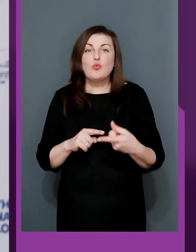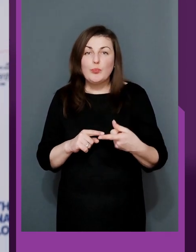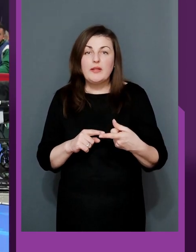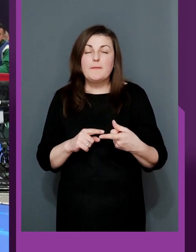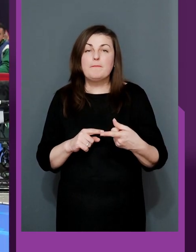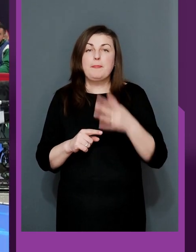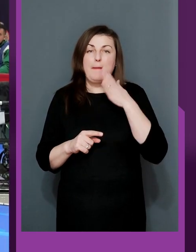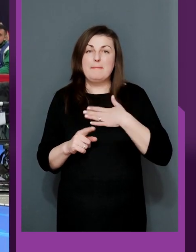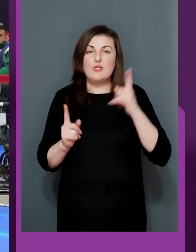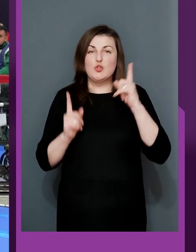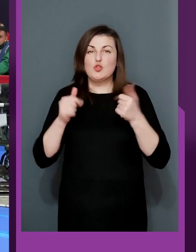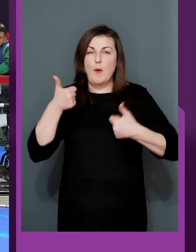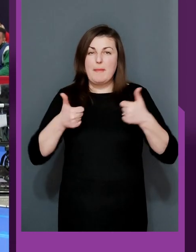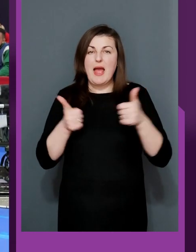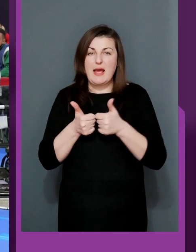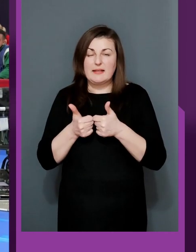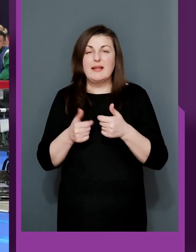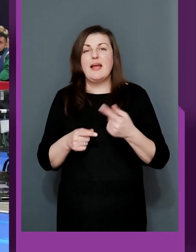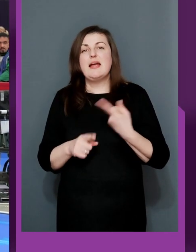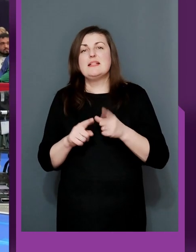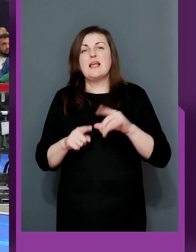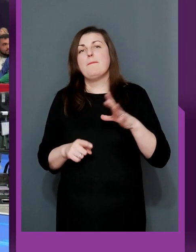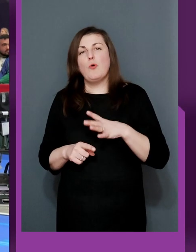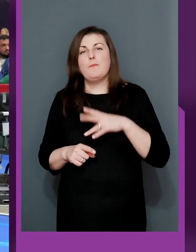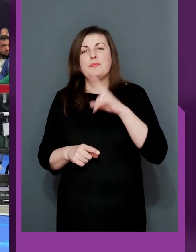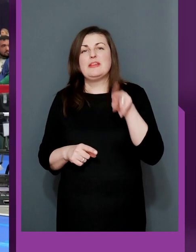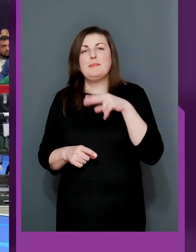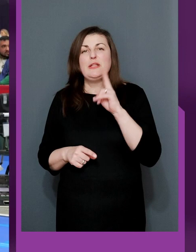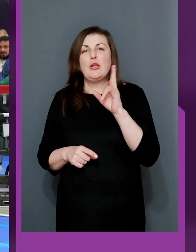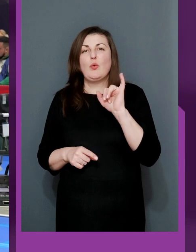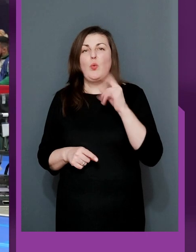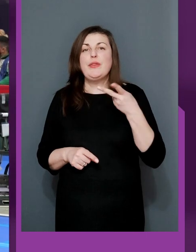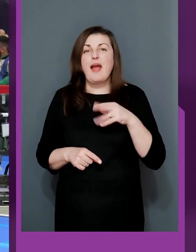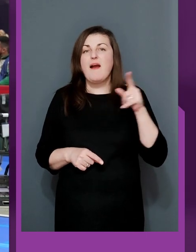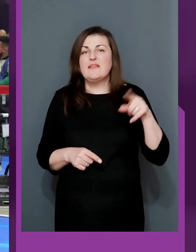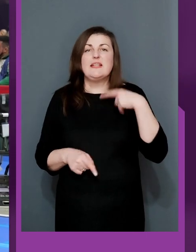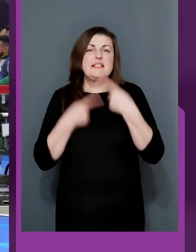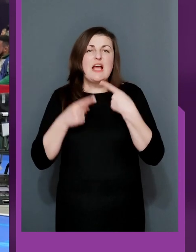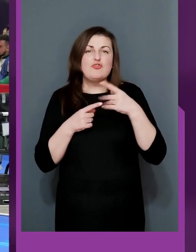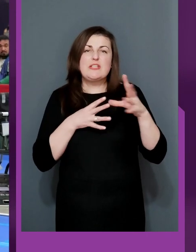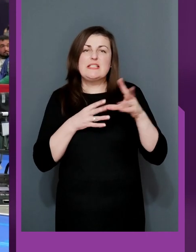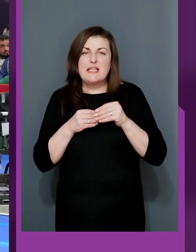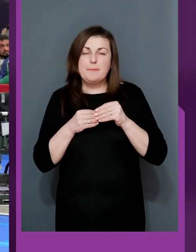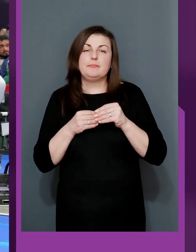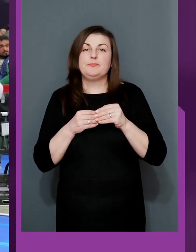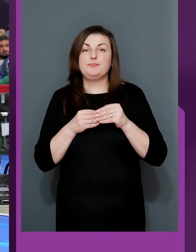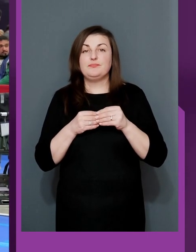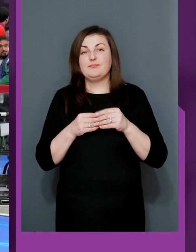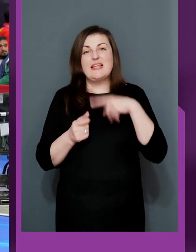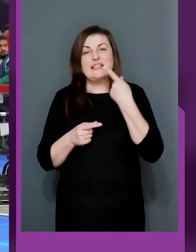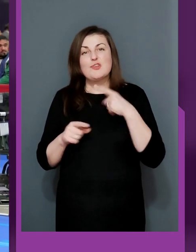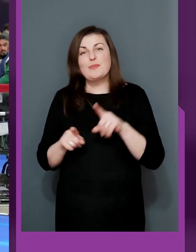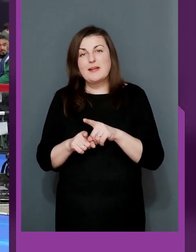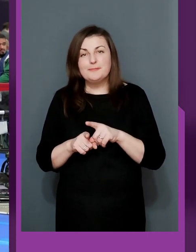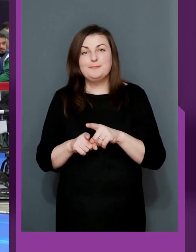наступний мій суперник був це перший сіяний Дмитрій кутя Він завжди я з ним ну